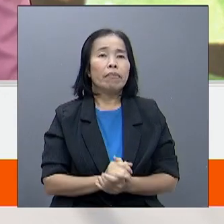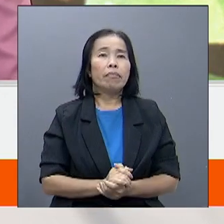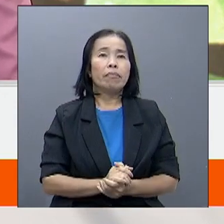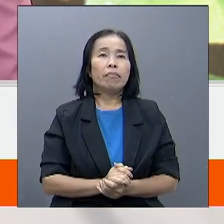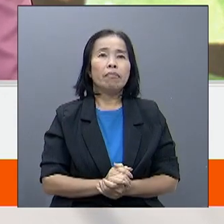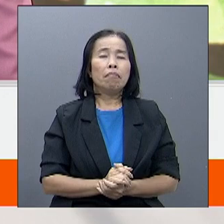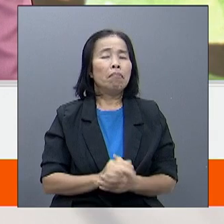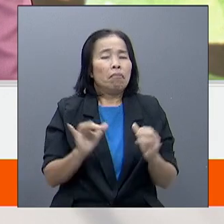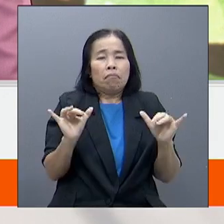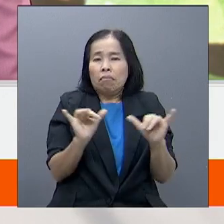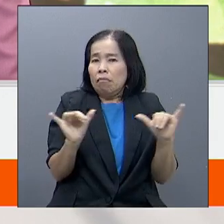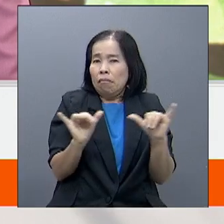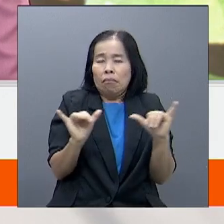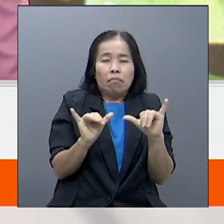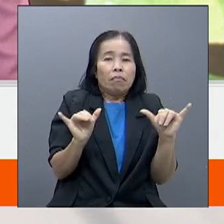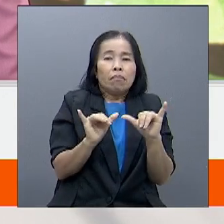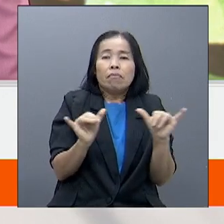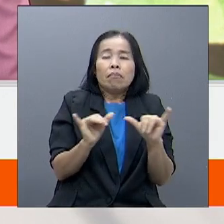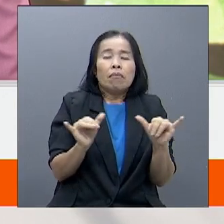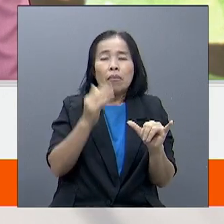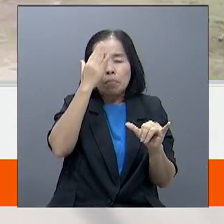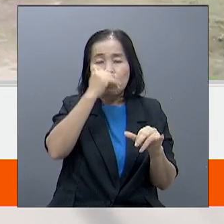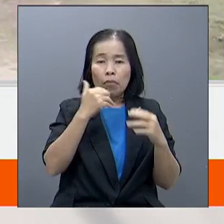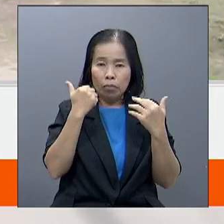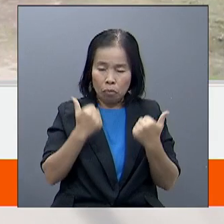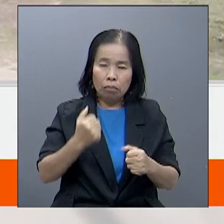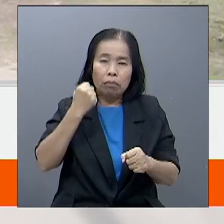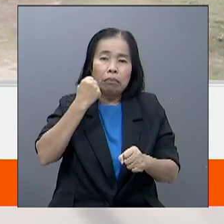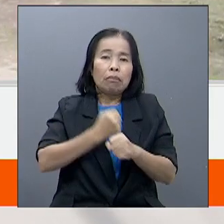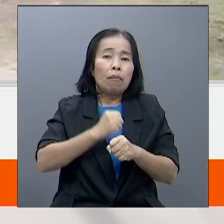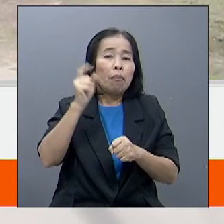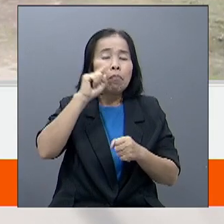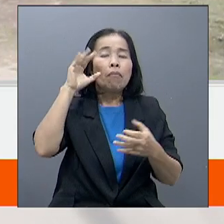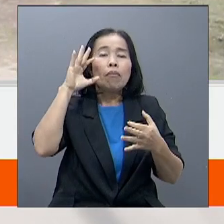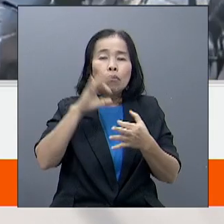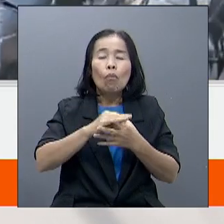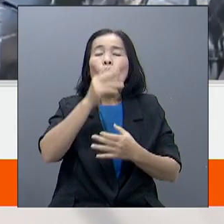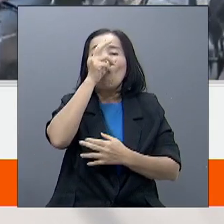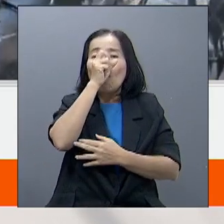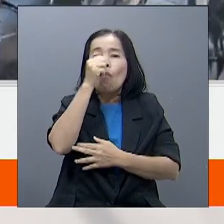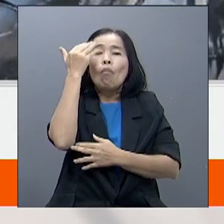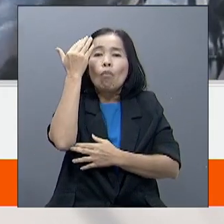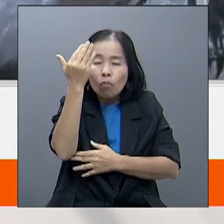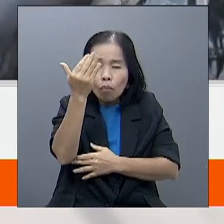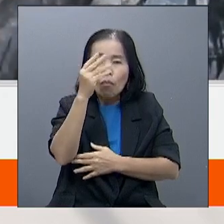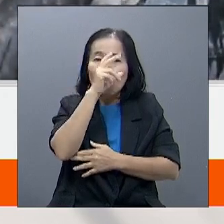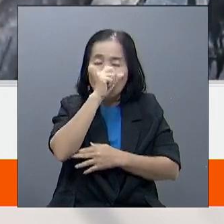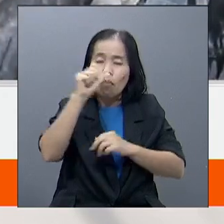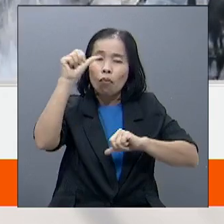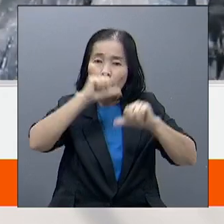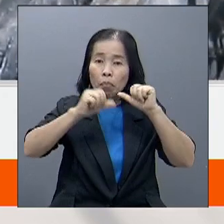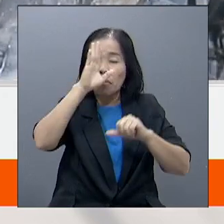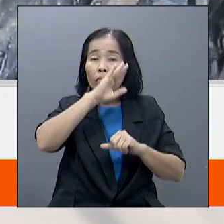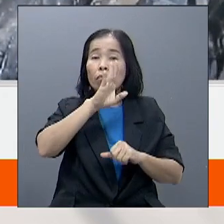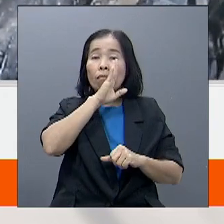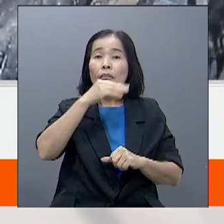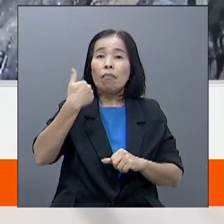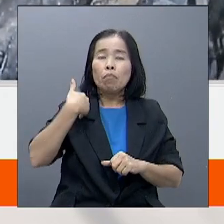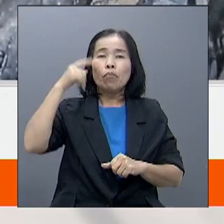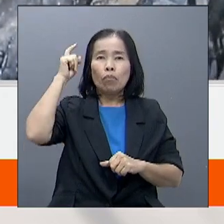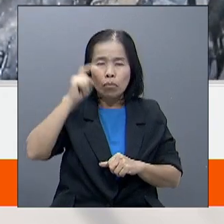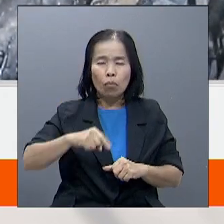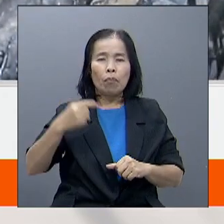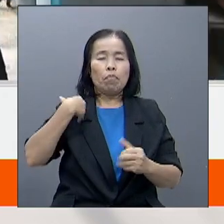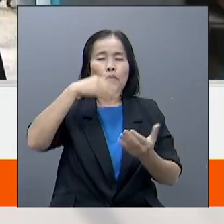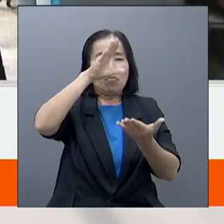มันต้องขึ้นมาอยู่ในช่วงของการเก็บรวบรวมนะครับนะฮะนะอันนี้เราต้องปีรวบรวมข้อมูล